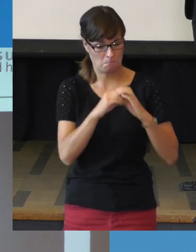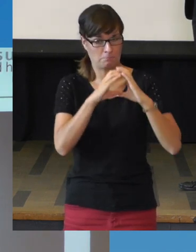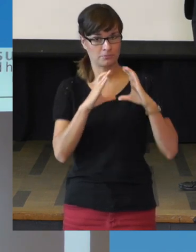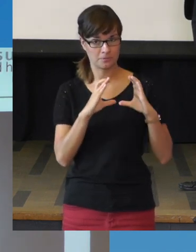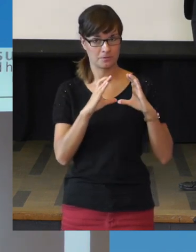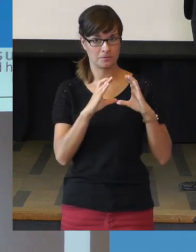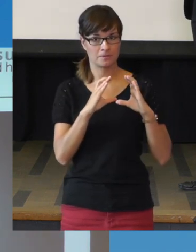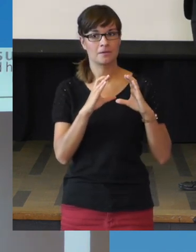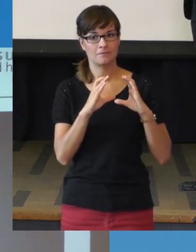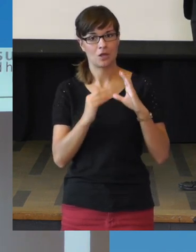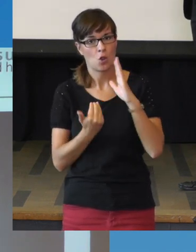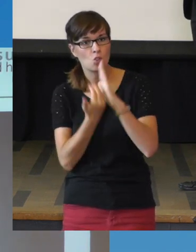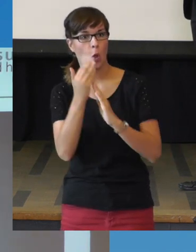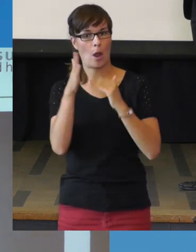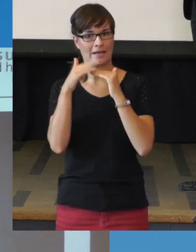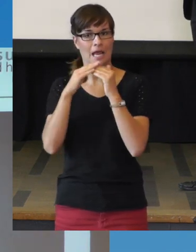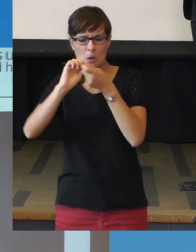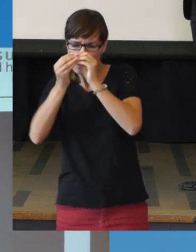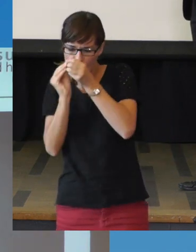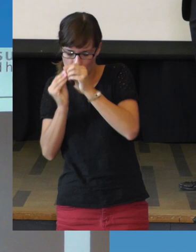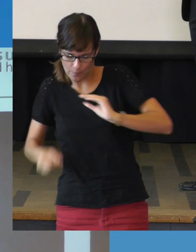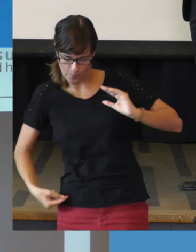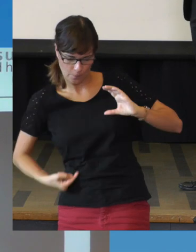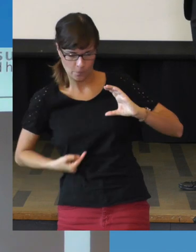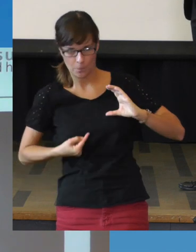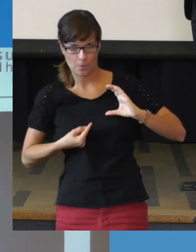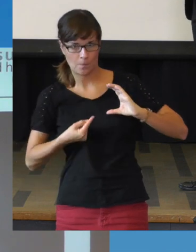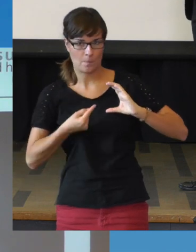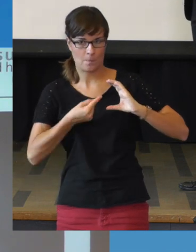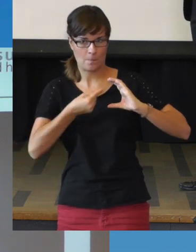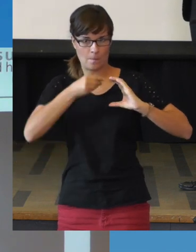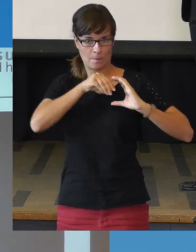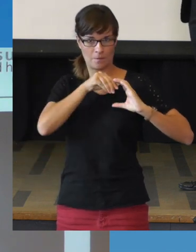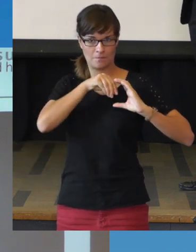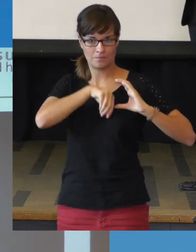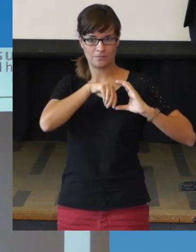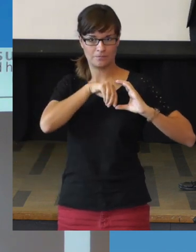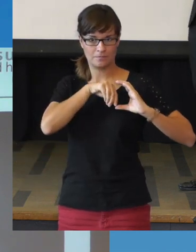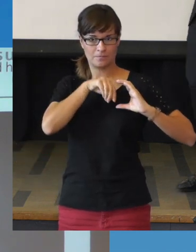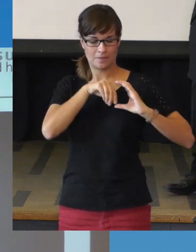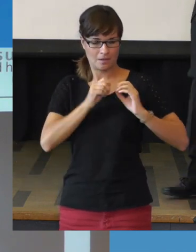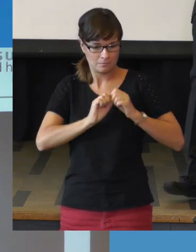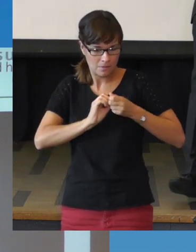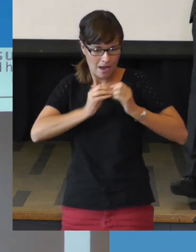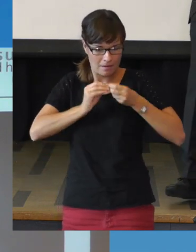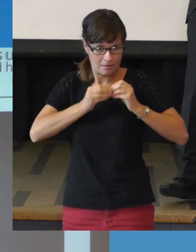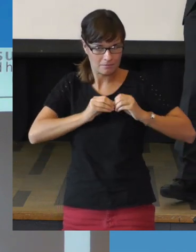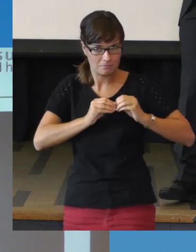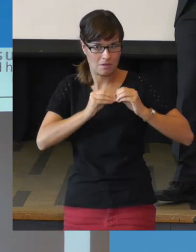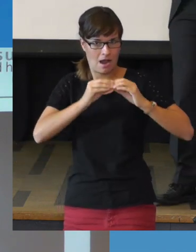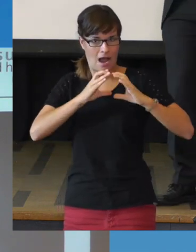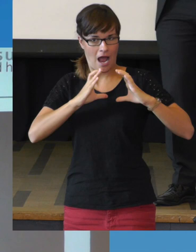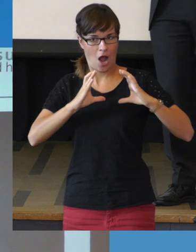eine sehr klein gefaltete Klappe über einen Katheter vorbringt. Da muss man die Klappe dann in der Körperschlagader einen Ballon